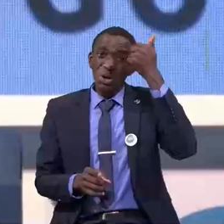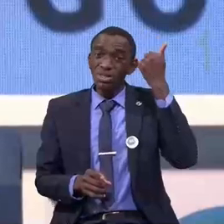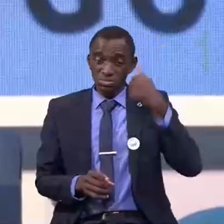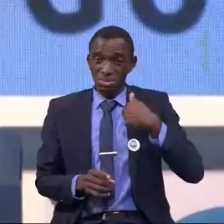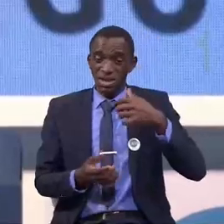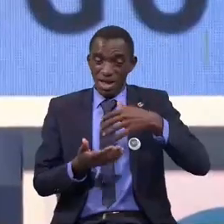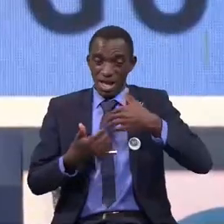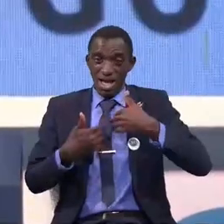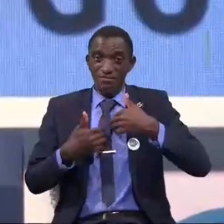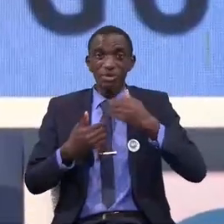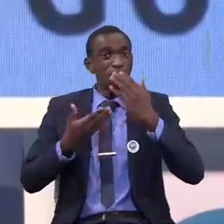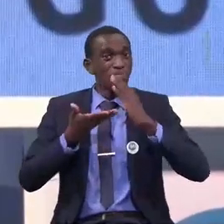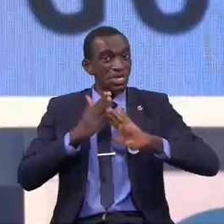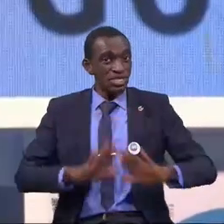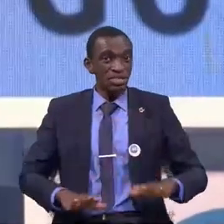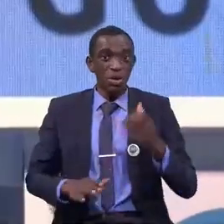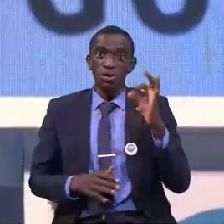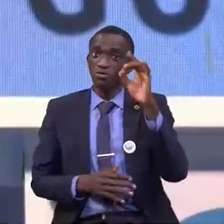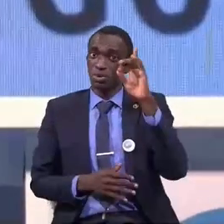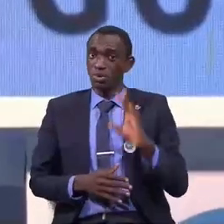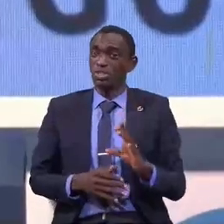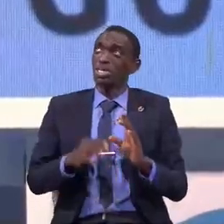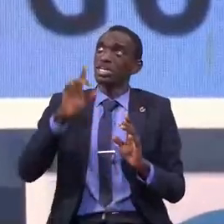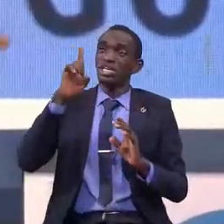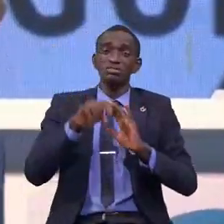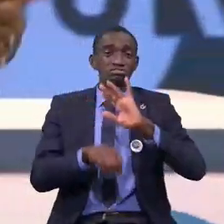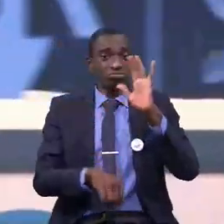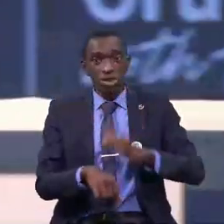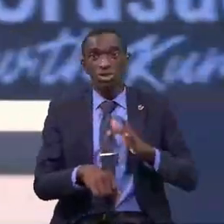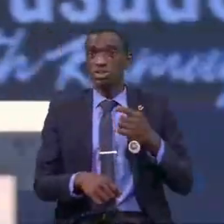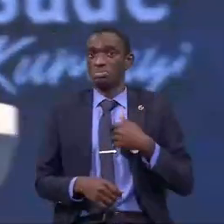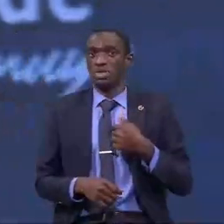Parce que j'avais la paix de Dieu. J'avais la touche de Dieu.